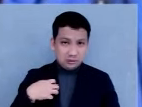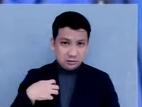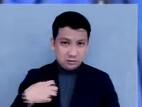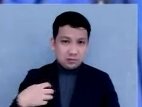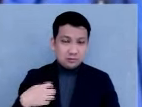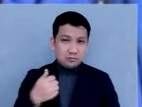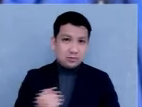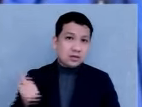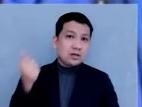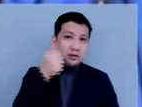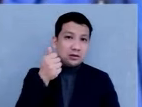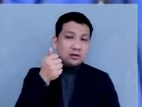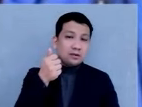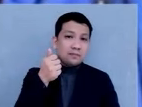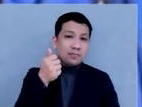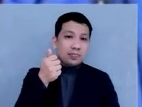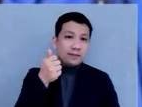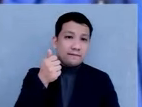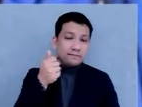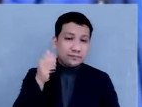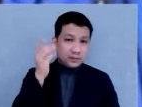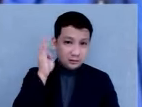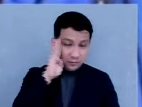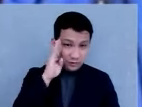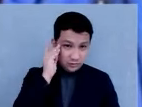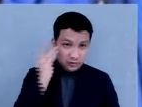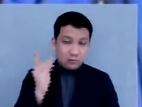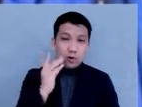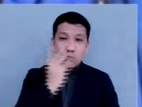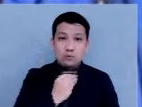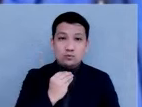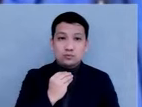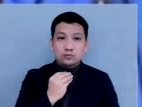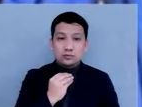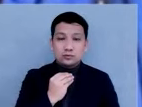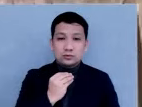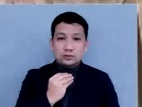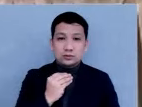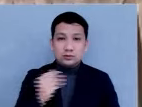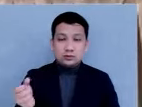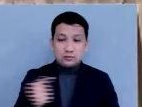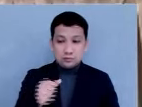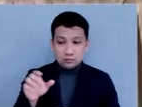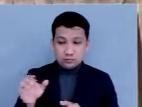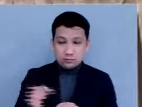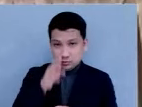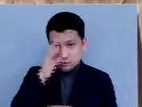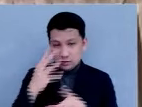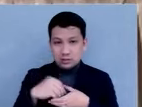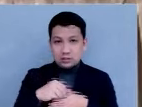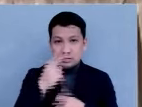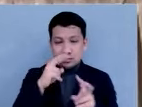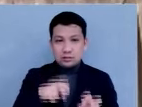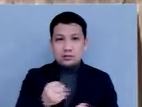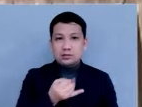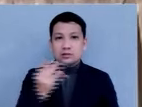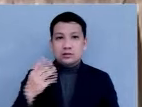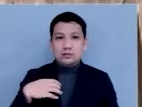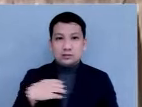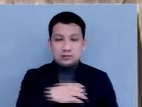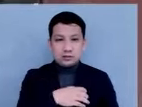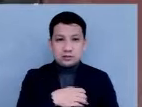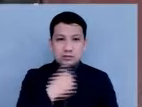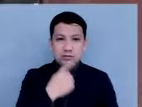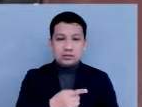police chief De La Rosa who coerced certain witnesses. Duda naman ang ilang kongresista sa motibo